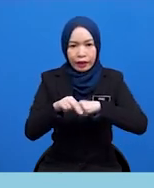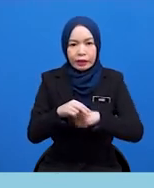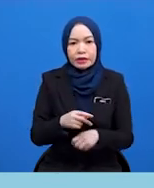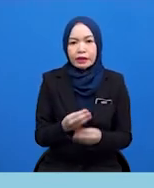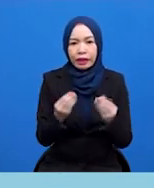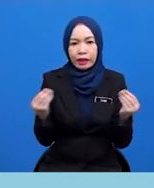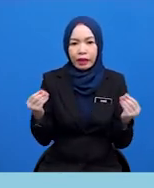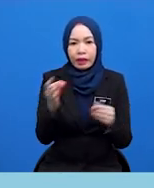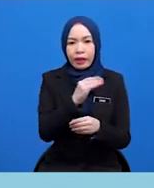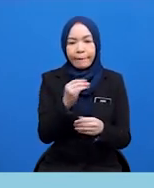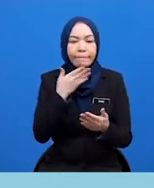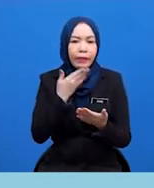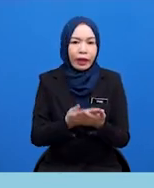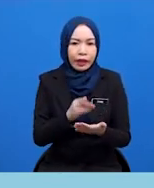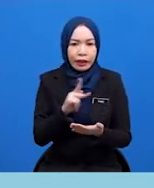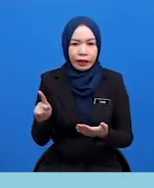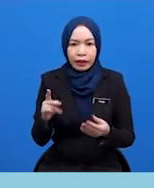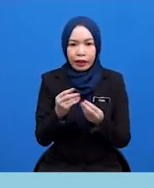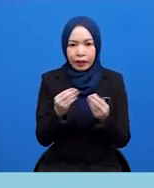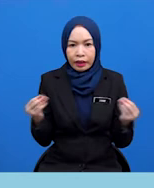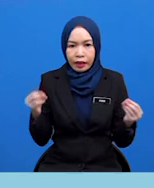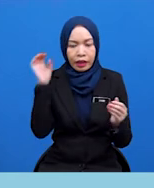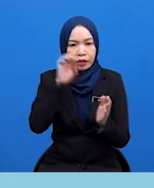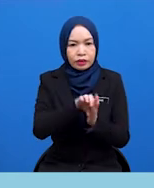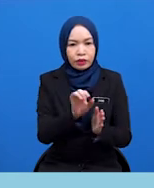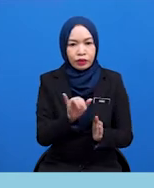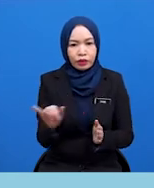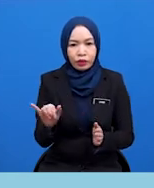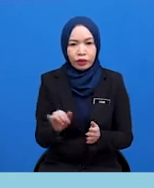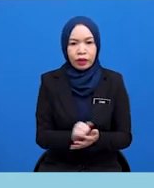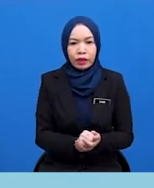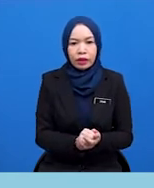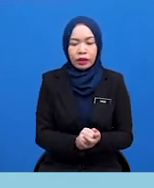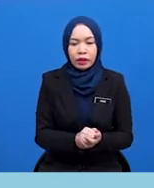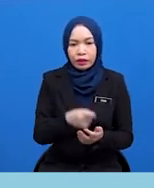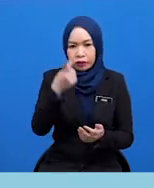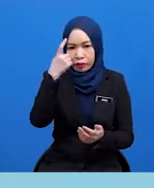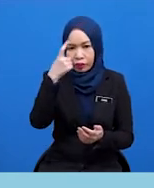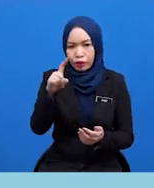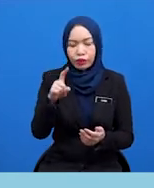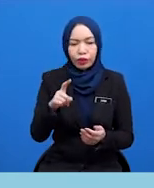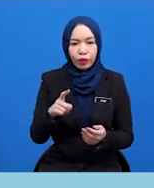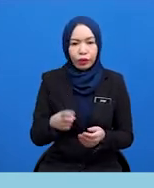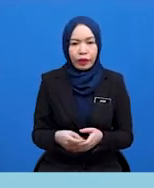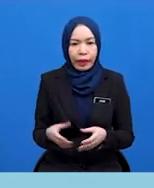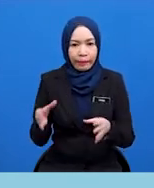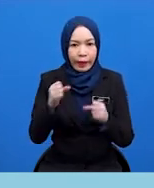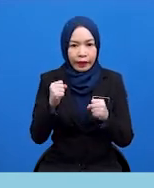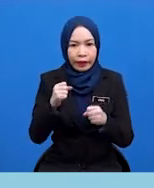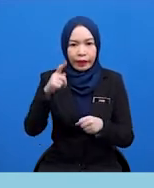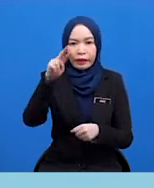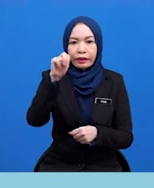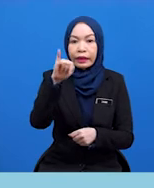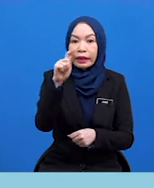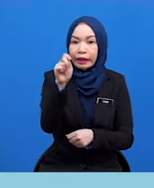tanah seperti tanaman kekacang yang dapat membekalkan nitrat kepada tanah. Tanaman tutup bumi